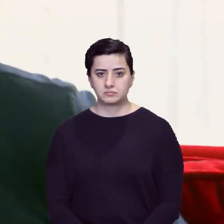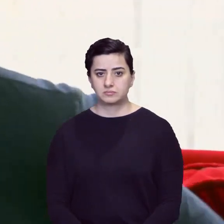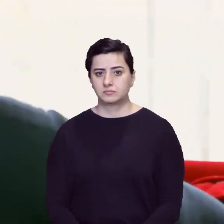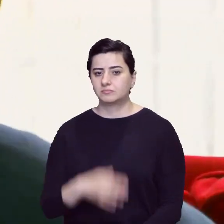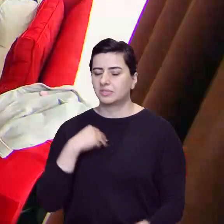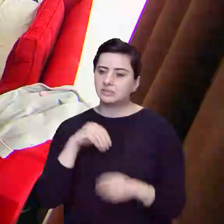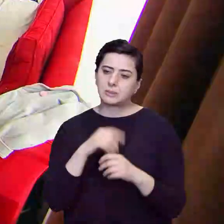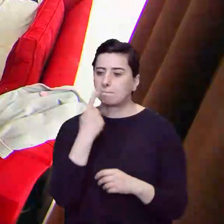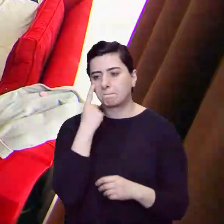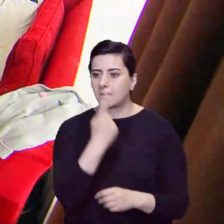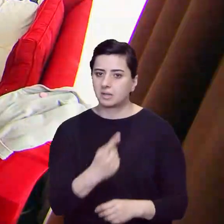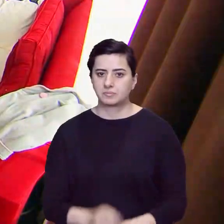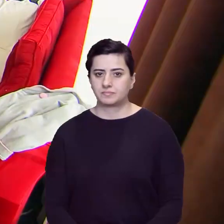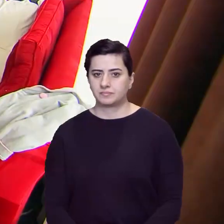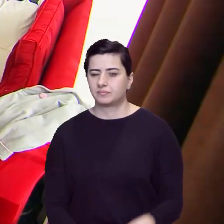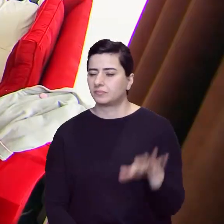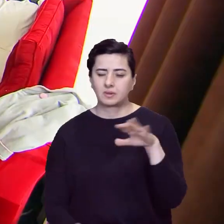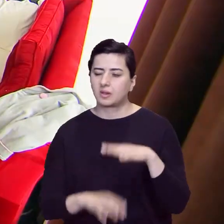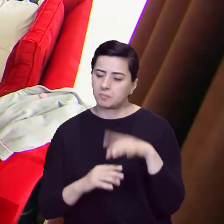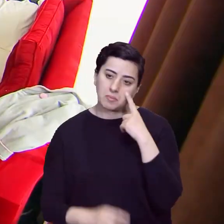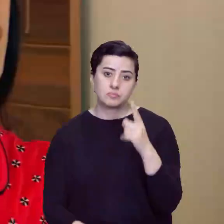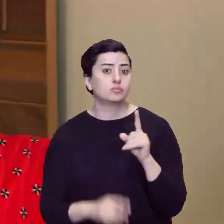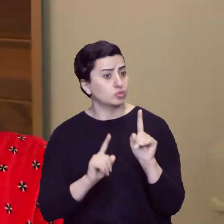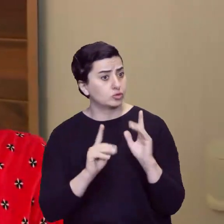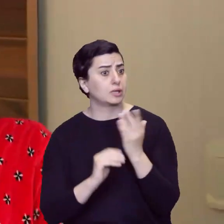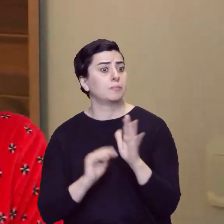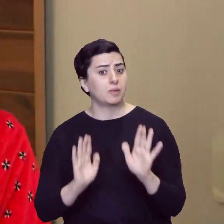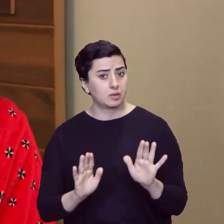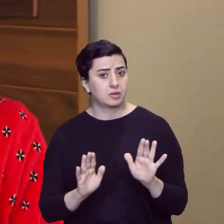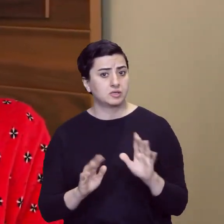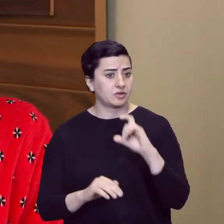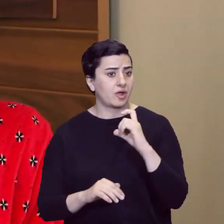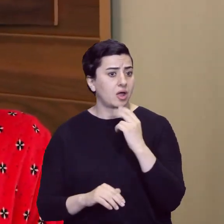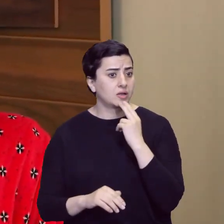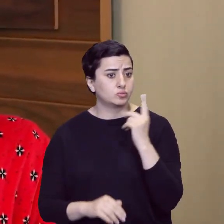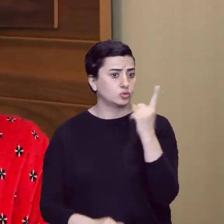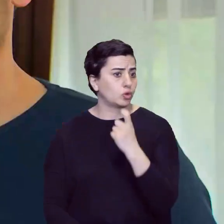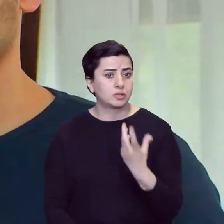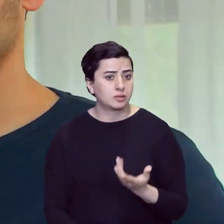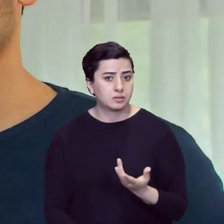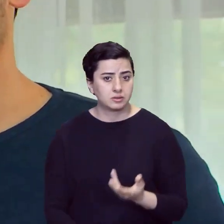Ben bir içeri bakayım. Duruma bakayım. Dur gitme. Ya Cebriye Hanım sorarsa?